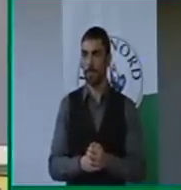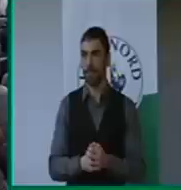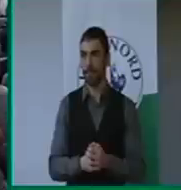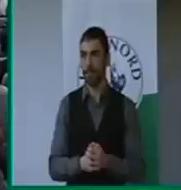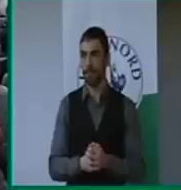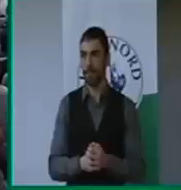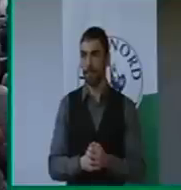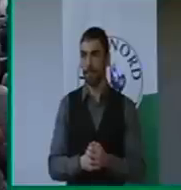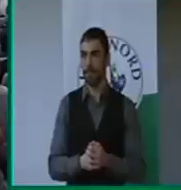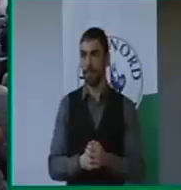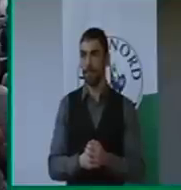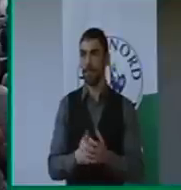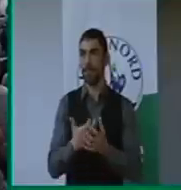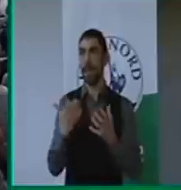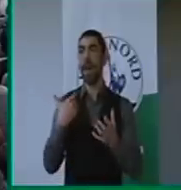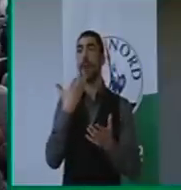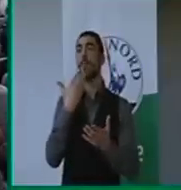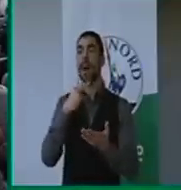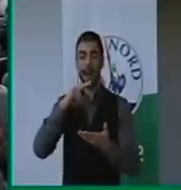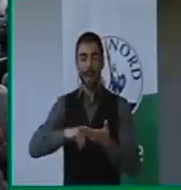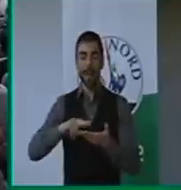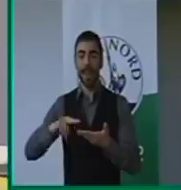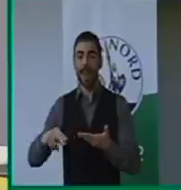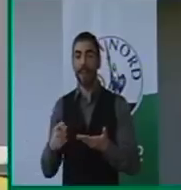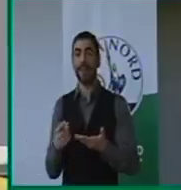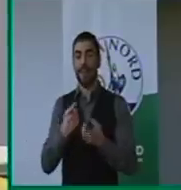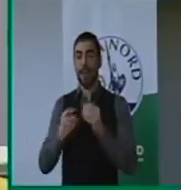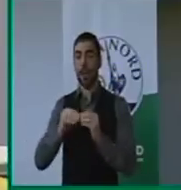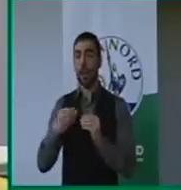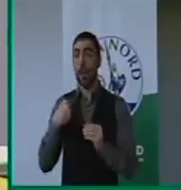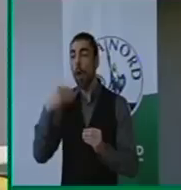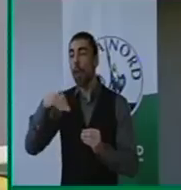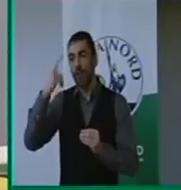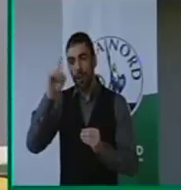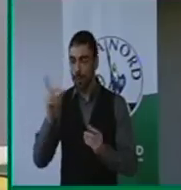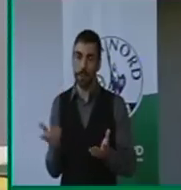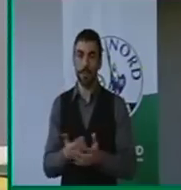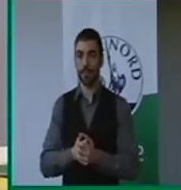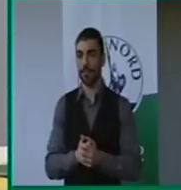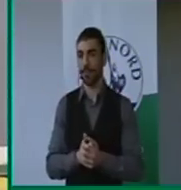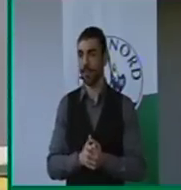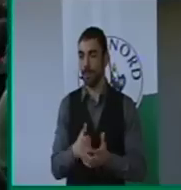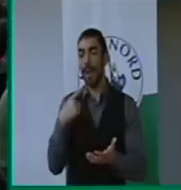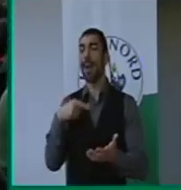è che a volte manca l'etichettatura quindi non si capisce neanche da dove li fanno però se c'è scritto Bergamo li compro